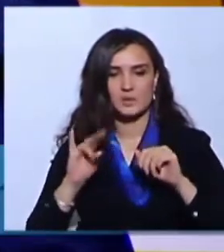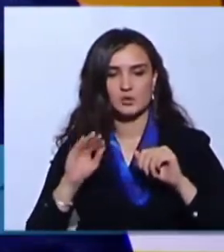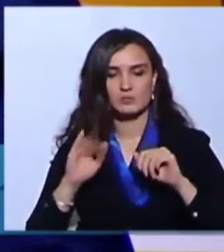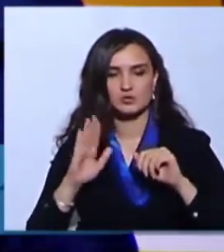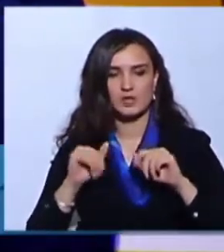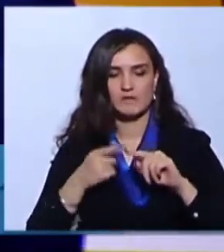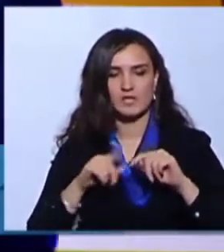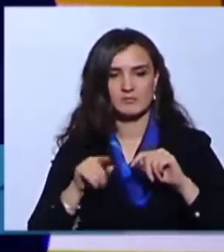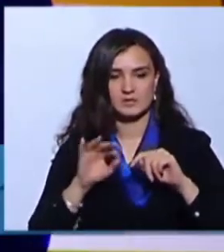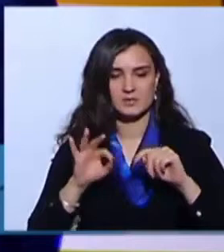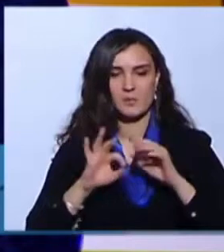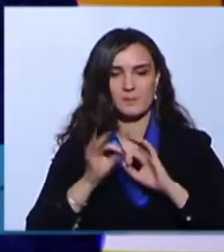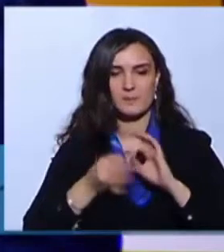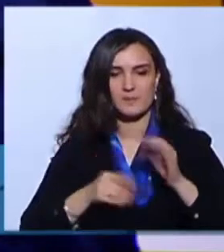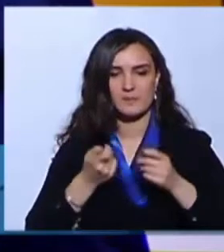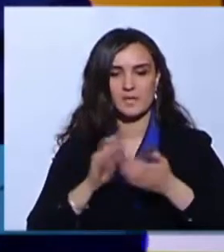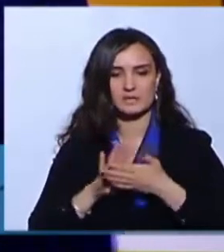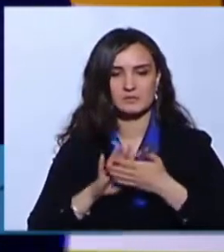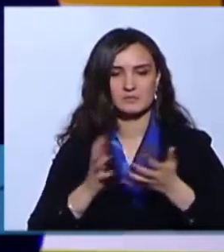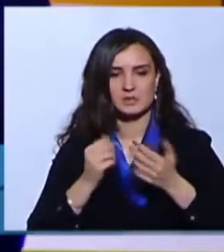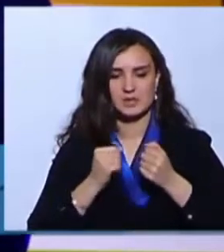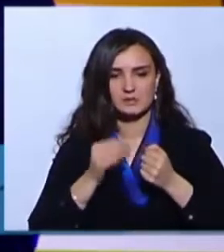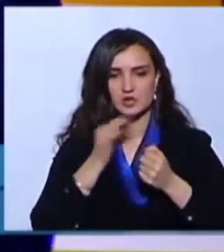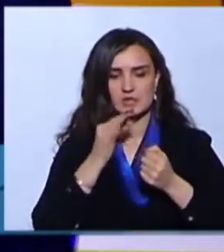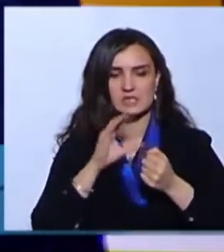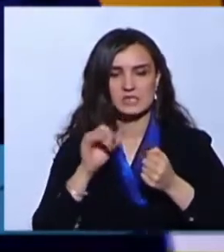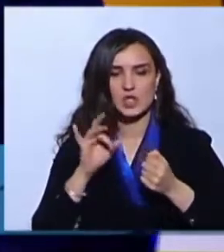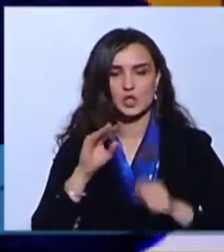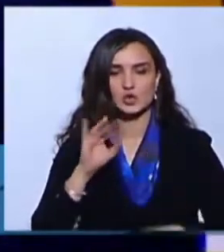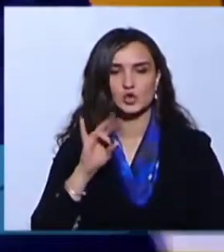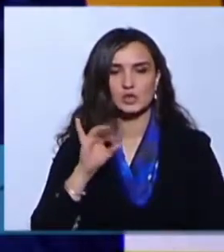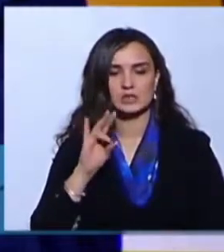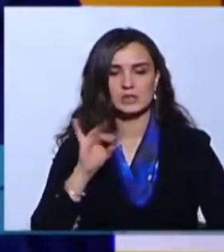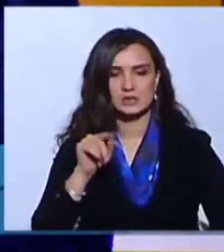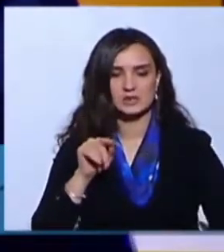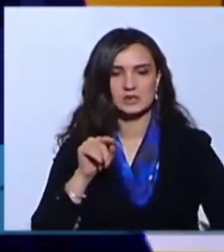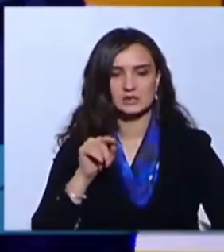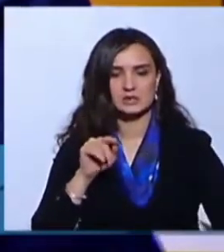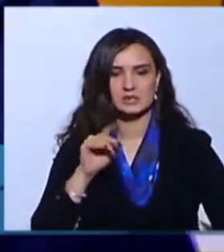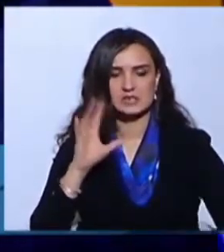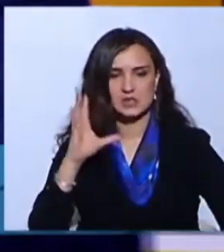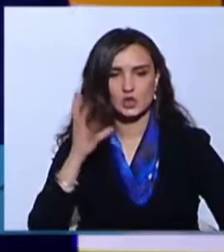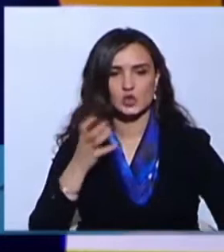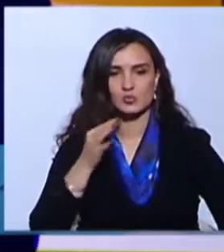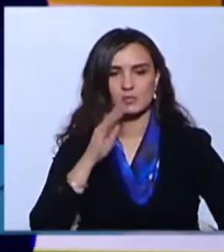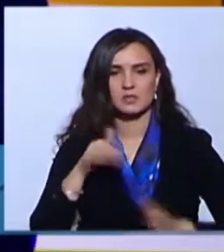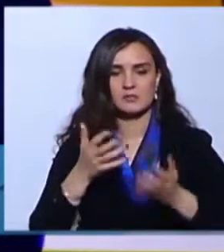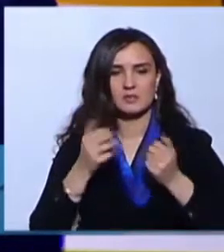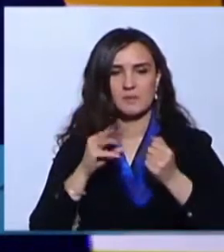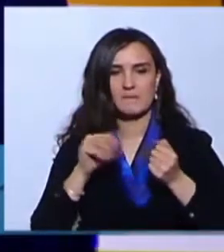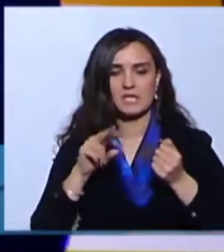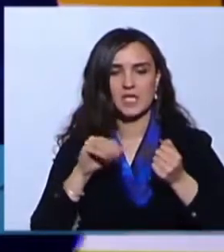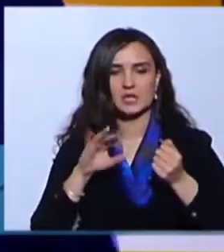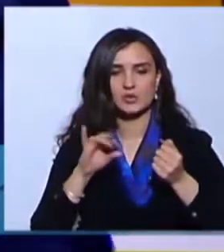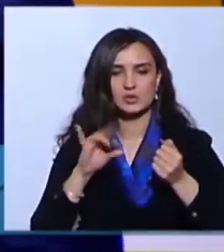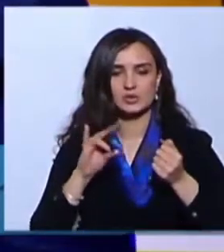ტრიპტოფანი, რომლისგანაც ნაწლავის ბაქტერიებისგან მიიღება ჯერ სეროტონინი, ეს არის ნეიროტრანსმიტერი, ესეთი სერიოზული, აქედან მიიღება მელატონინი, ეს